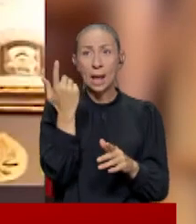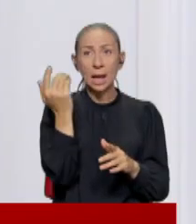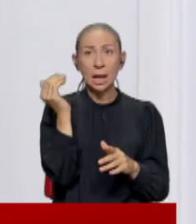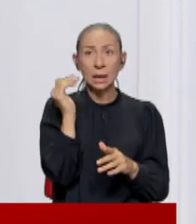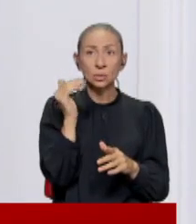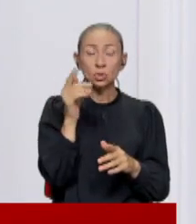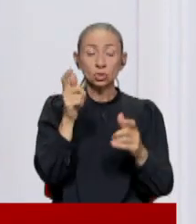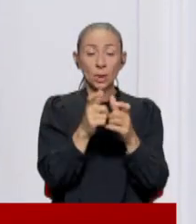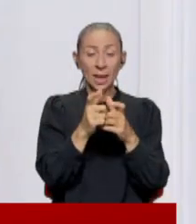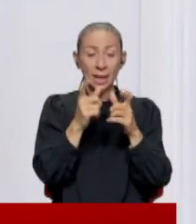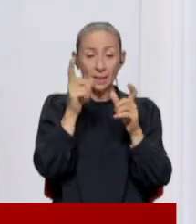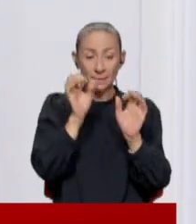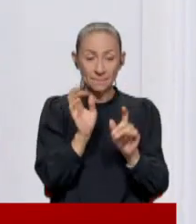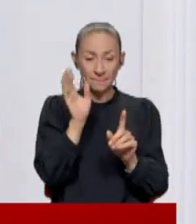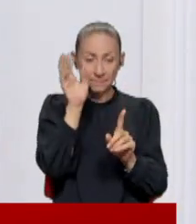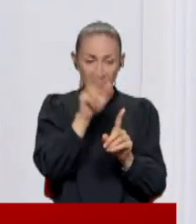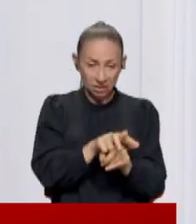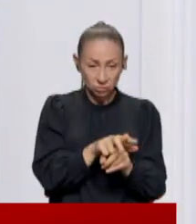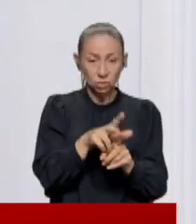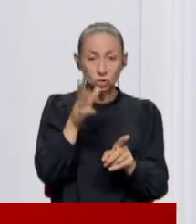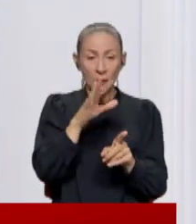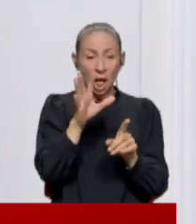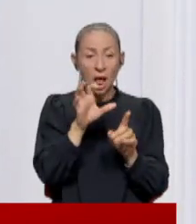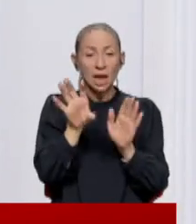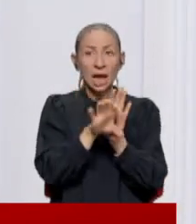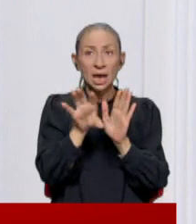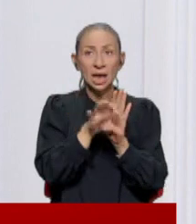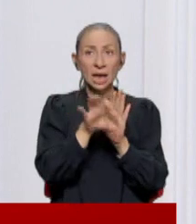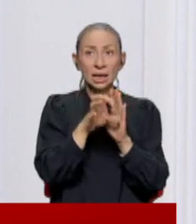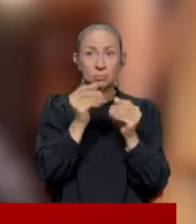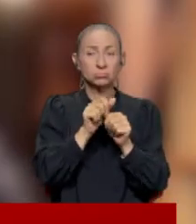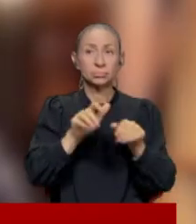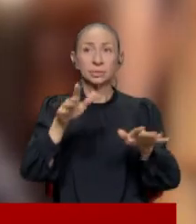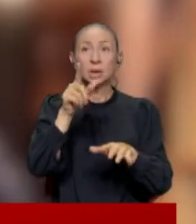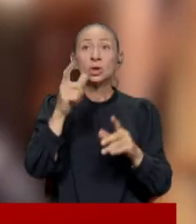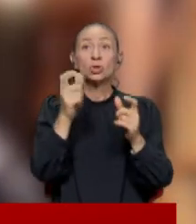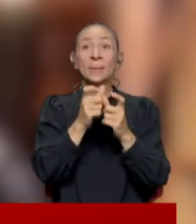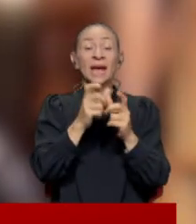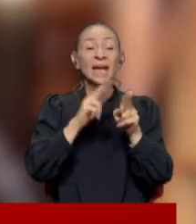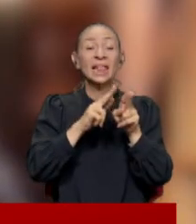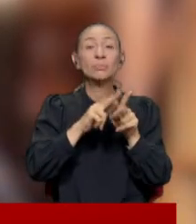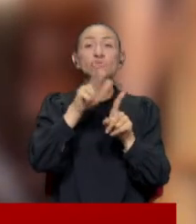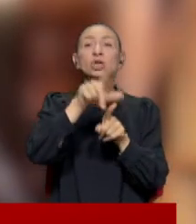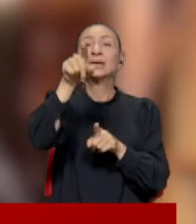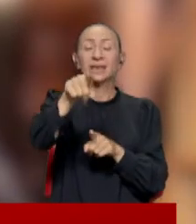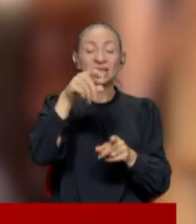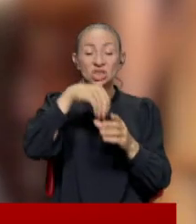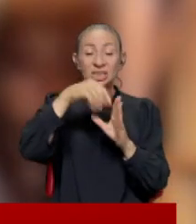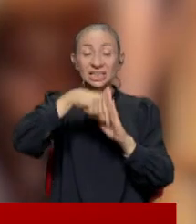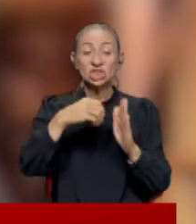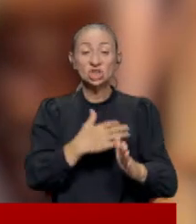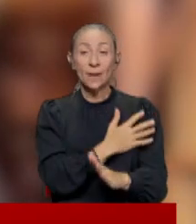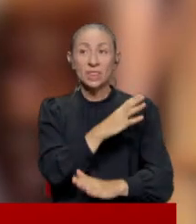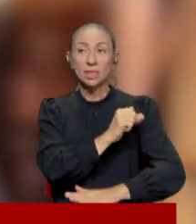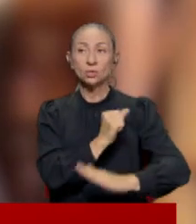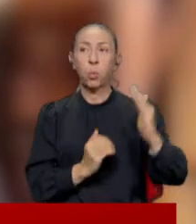geliyordur. Toplantının başına katılmış ve zaten alabildiği kaydı da yayınlamış gördüğüm kadarıyla. Toplantının katılımcıları içeriği CHP'de